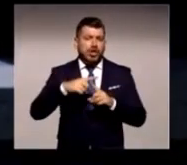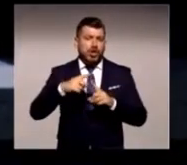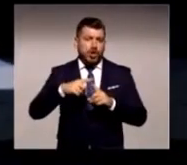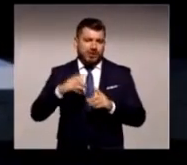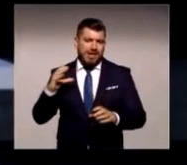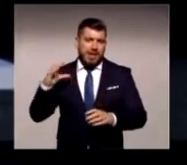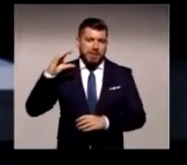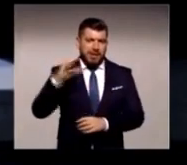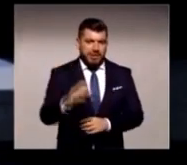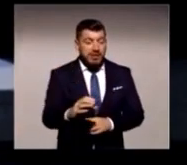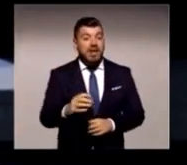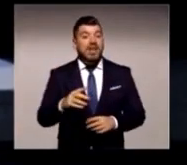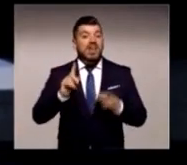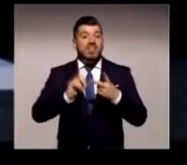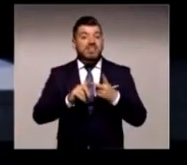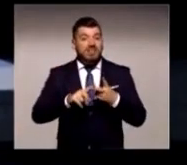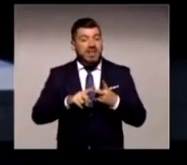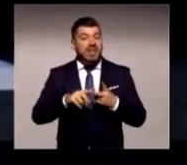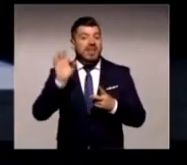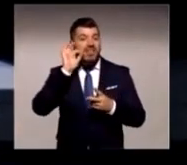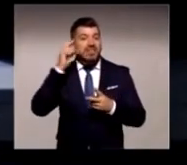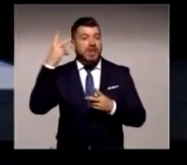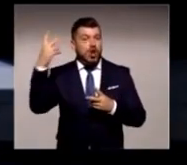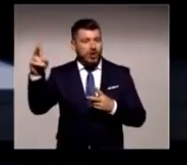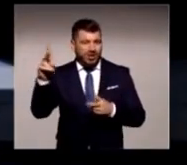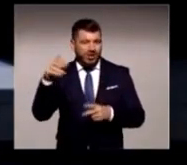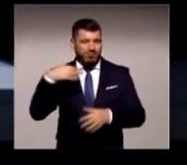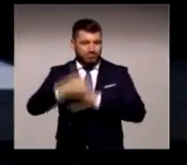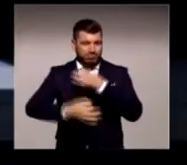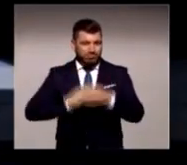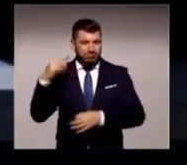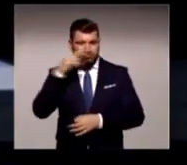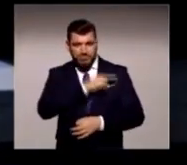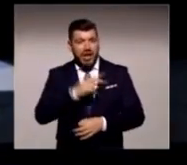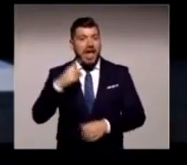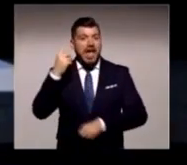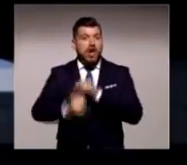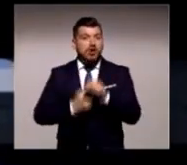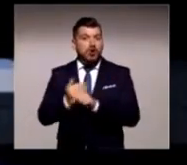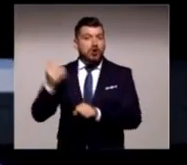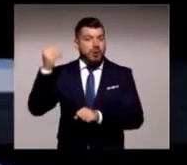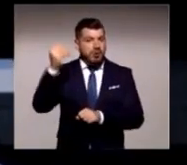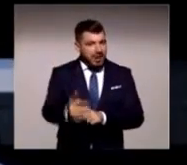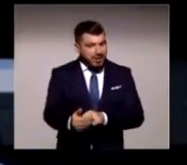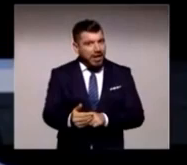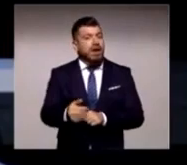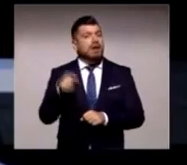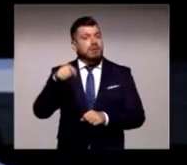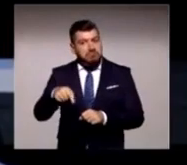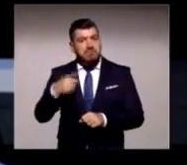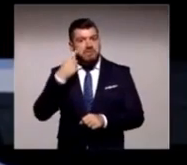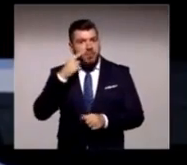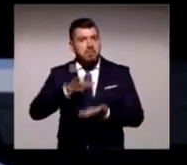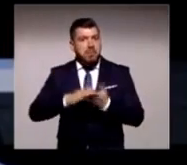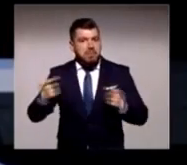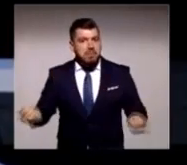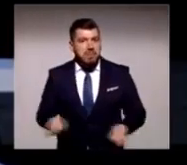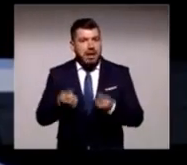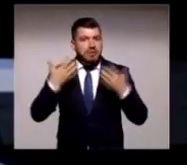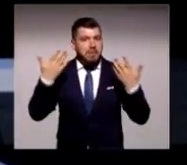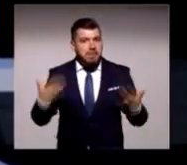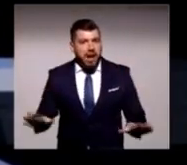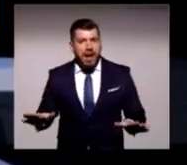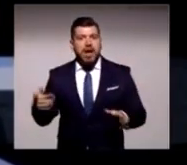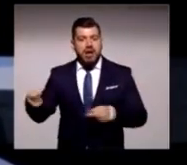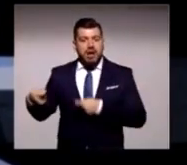εξαγγελία του κυρίου Πρωθυπουργού στη ΔΕΘ ήταν το ThesinTech, που ένα χρόνο και κάτι μετά έχει ήδη προχωρήσει, λαμβάνει σάρκα και οστά, έχουν γίνει